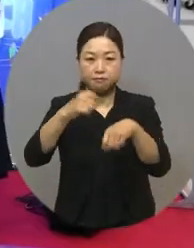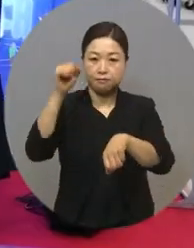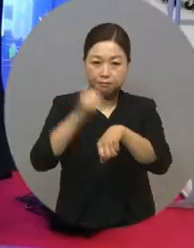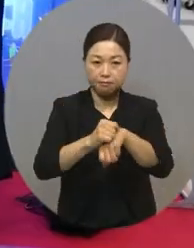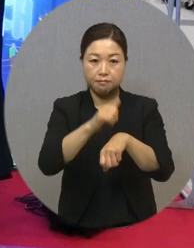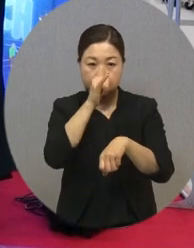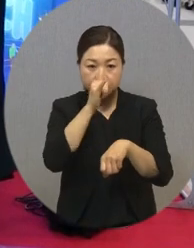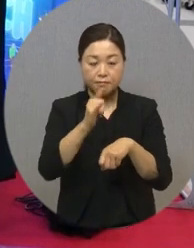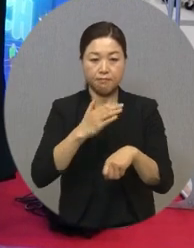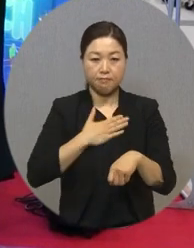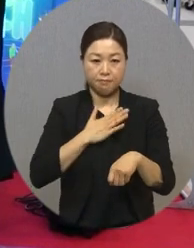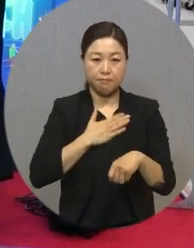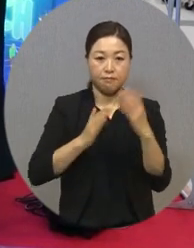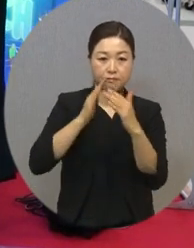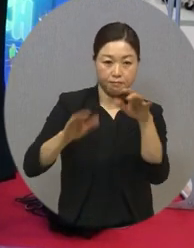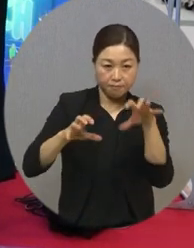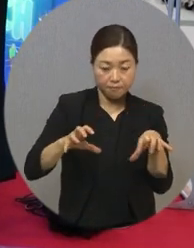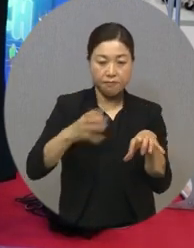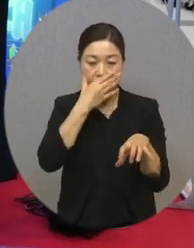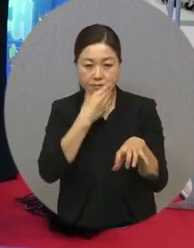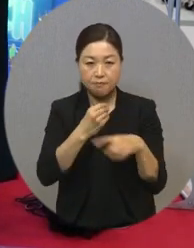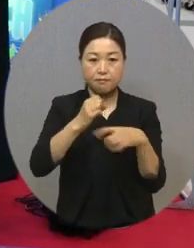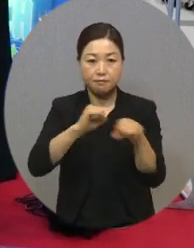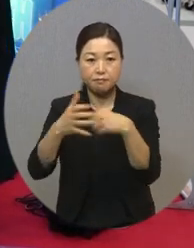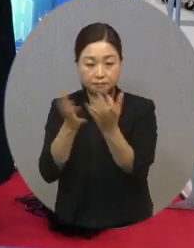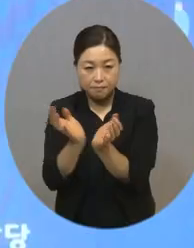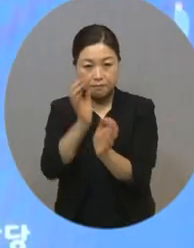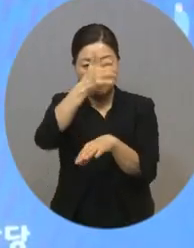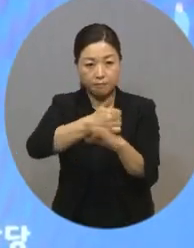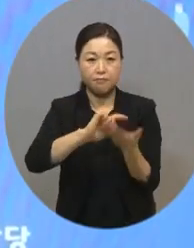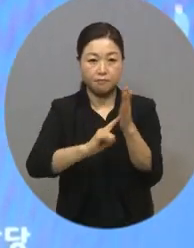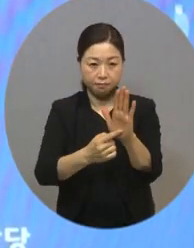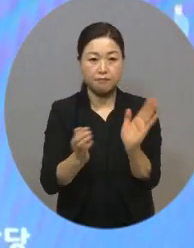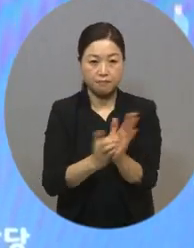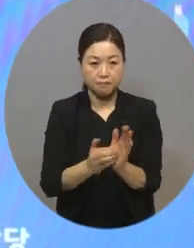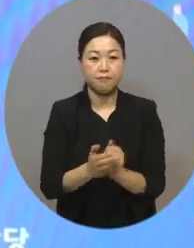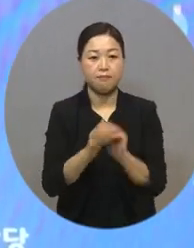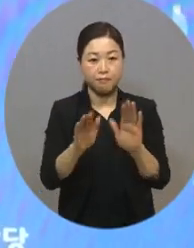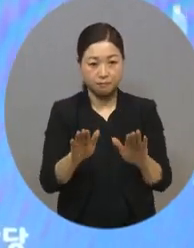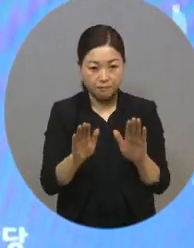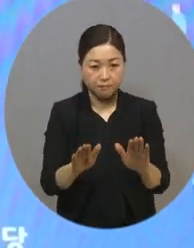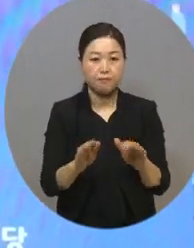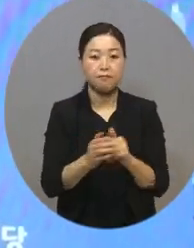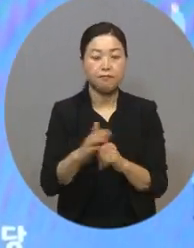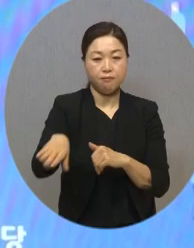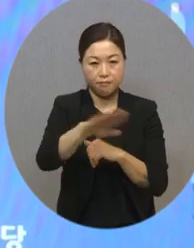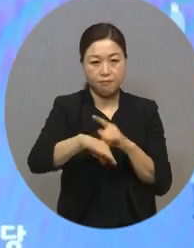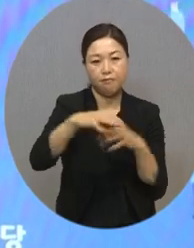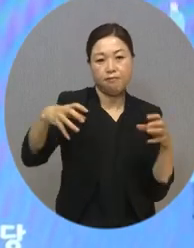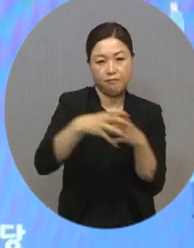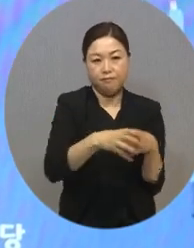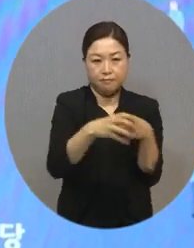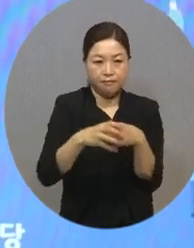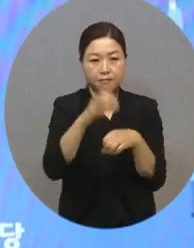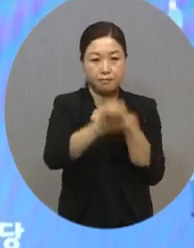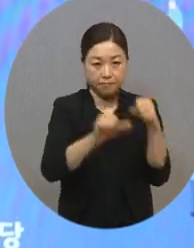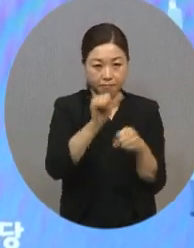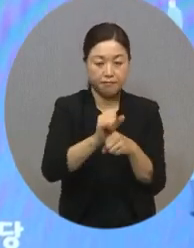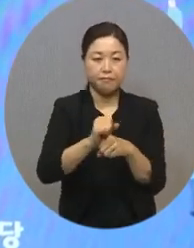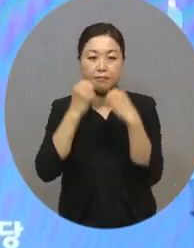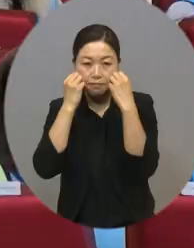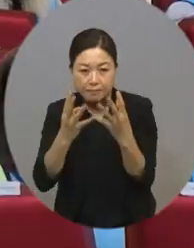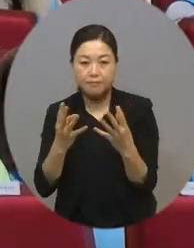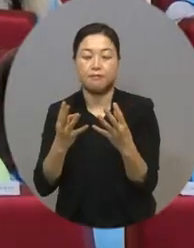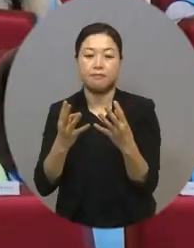동네 복직 기동대의 성과 공유 대회가 열렸습니다 이번 대회는 우리가 함께한 5년 다시 시작하는 5년을